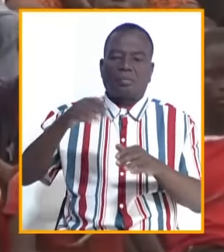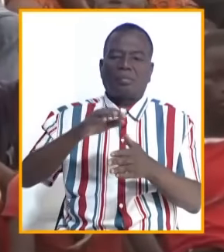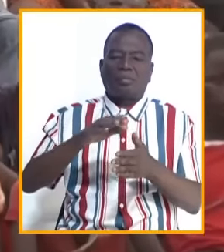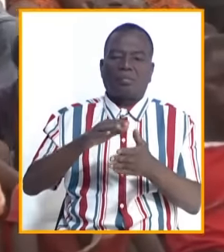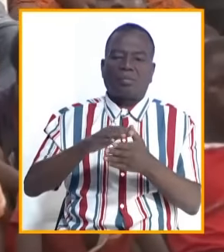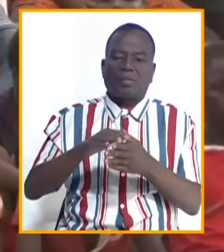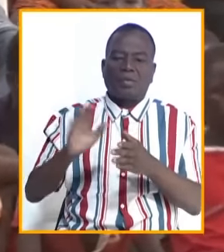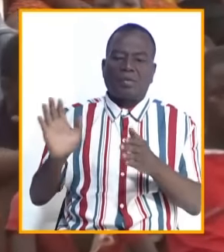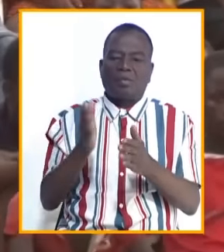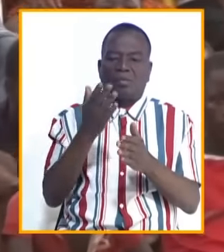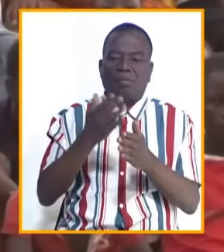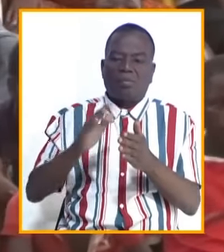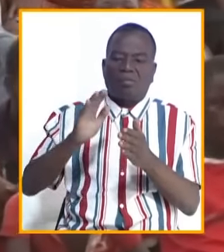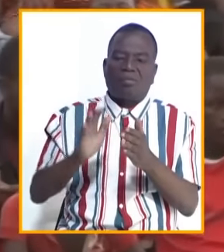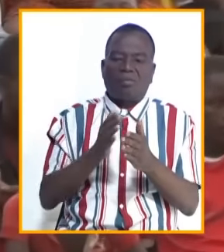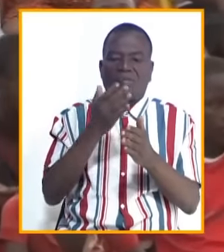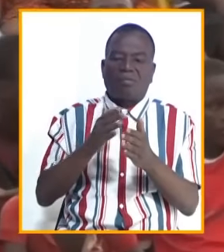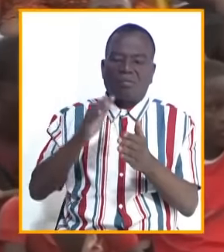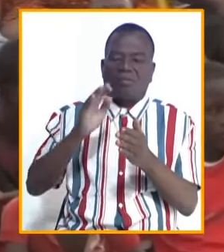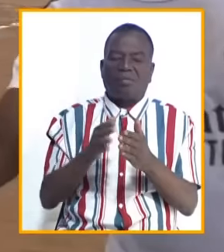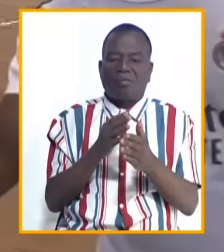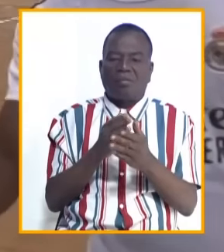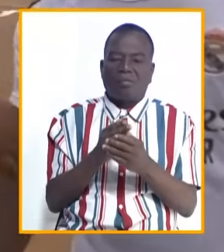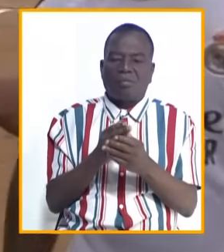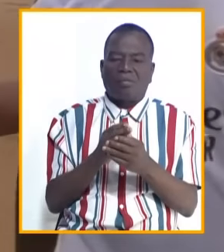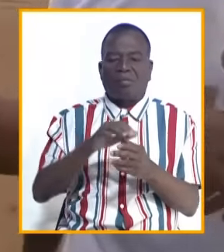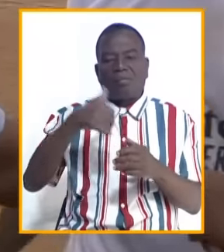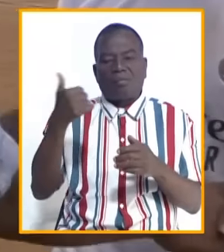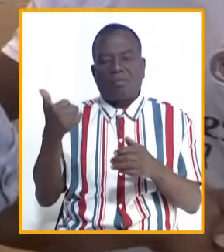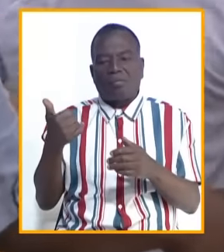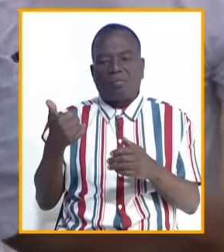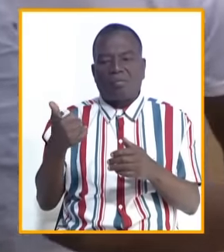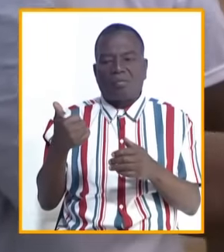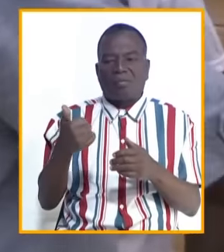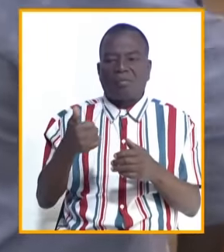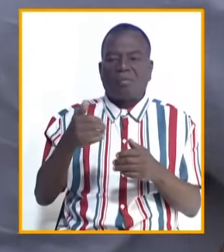compte-rendu. D'un côté, les supporters du FC Bafon.